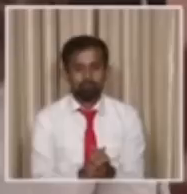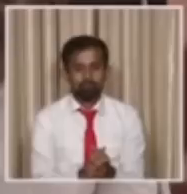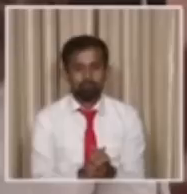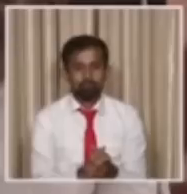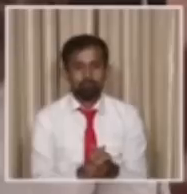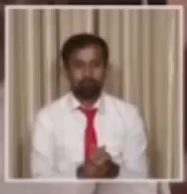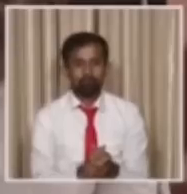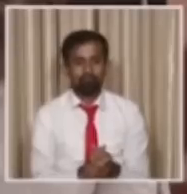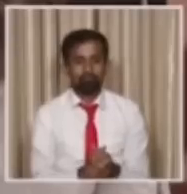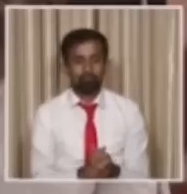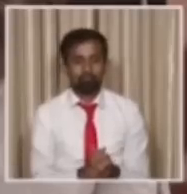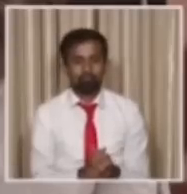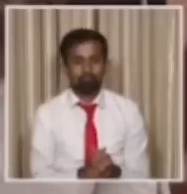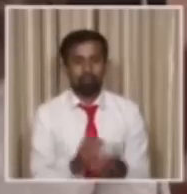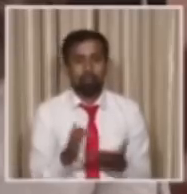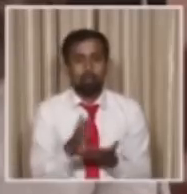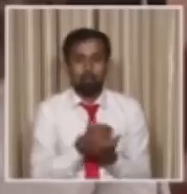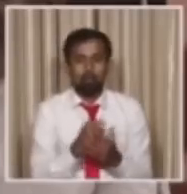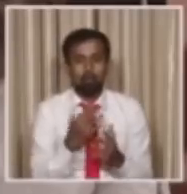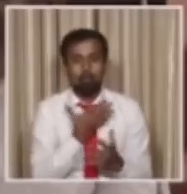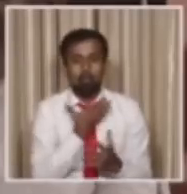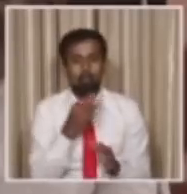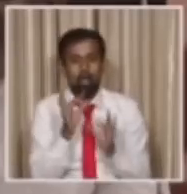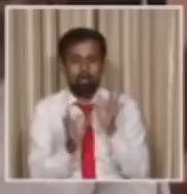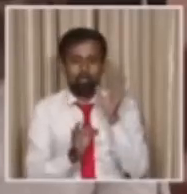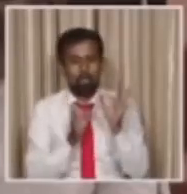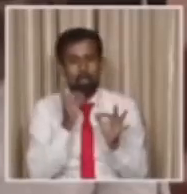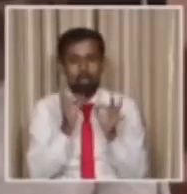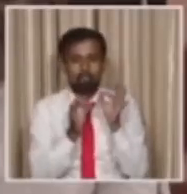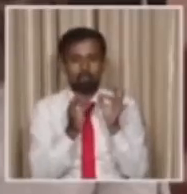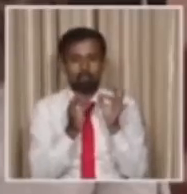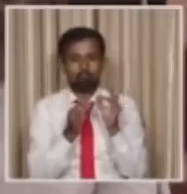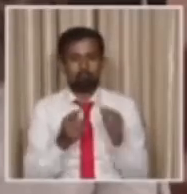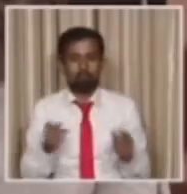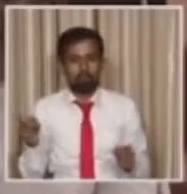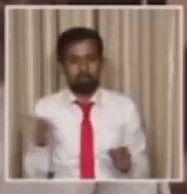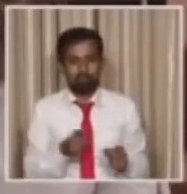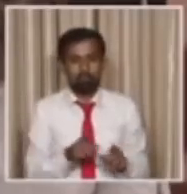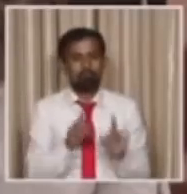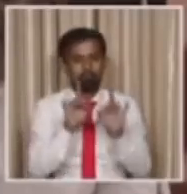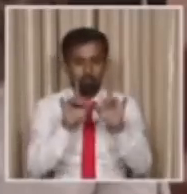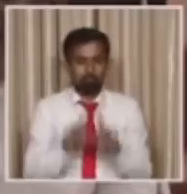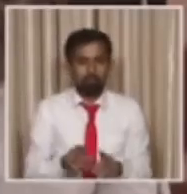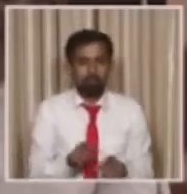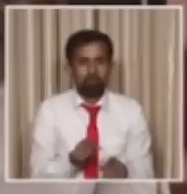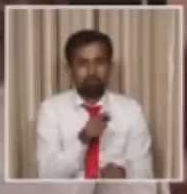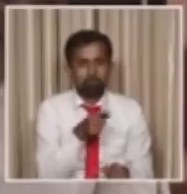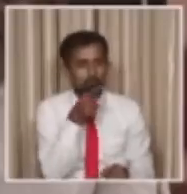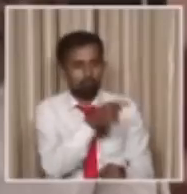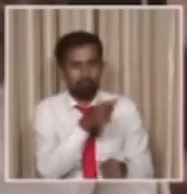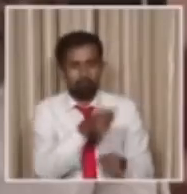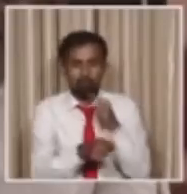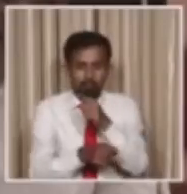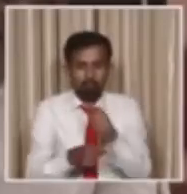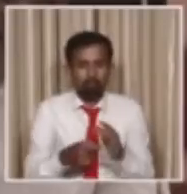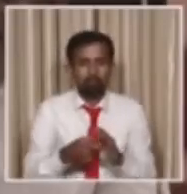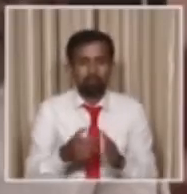මම මේ ඔක්කොම බොරු කතා. අපි දැන් මෙච්චර දවස් වෙච්ච දේම තමයි එක්කෙනාට එක්කෙනා ඉඟිලි දික් කරන්න